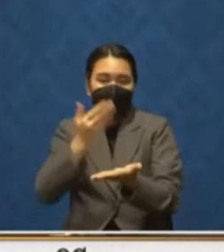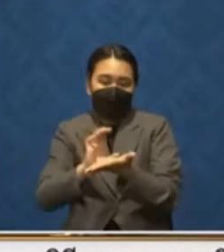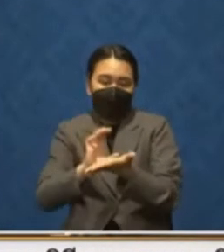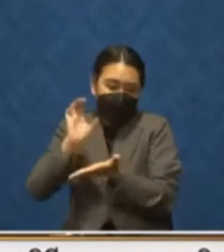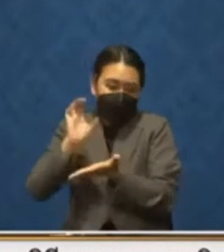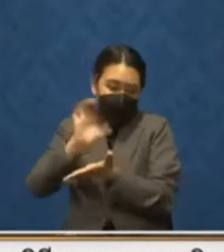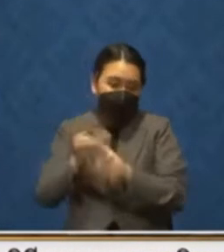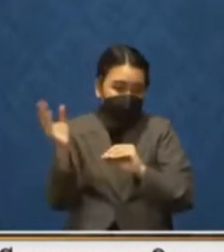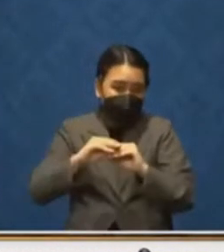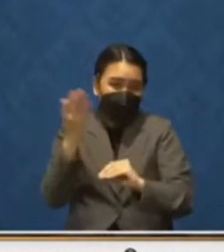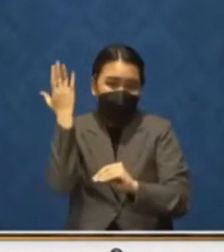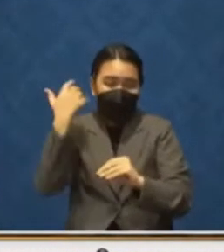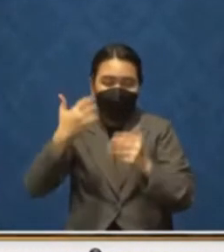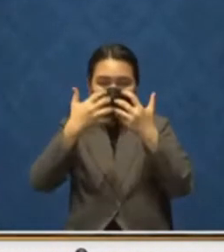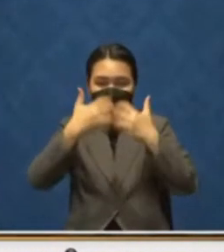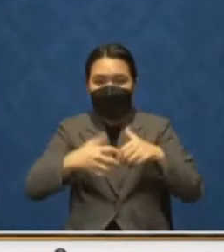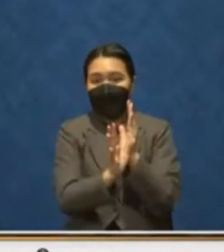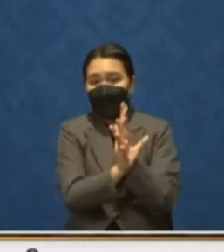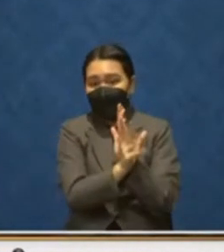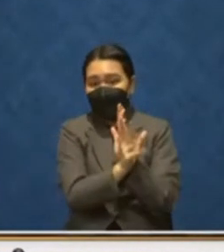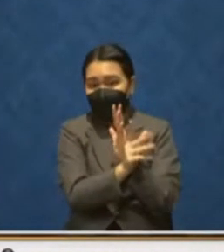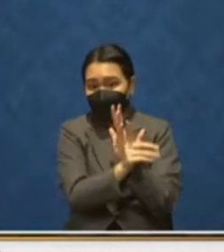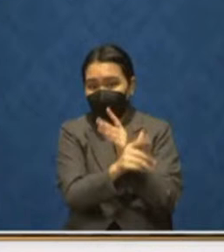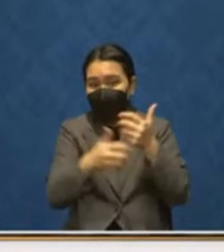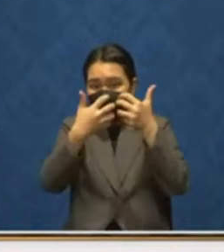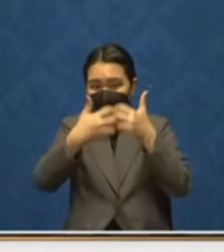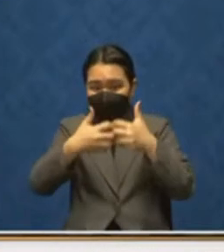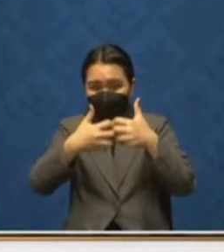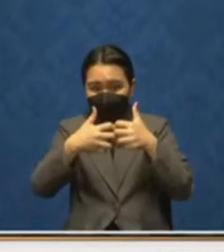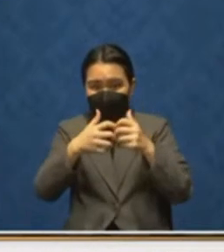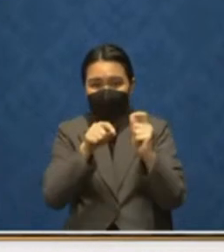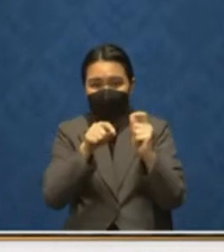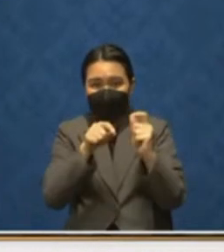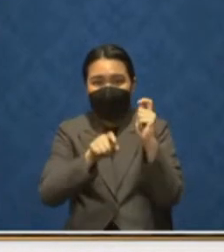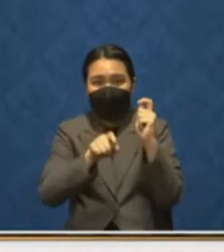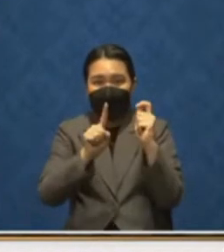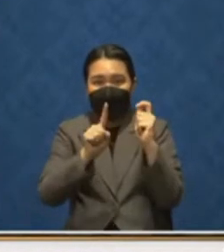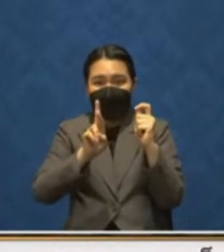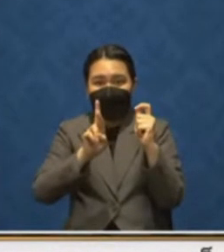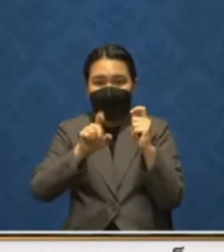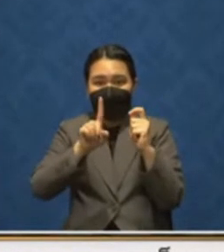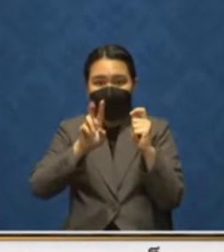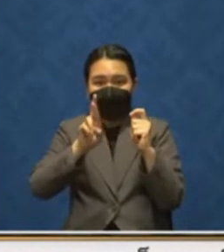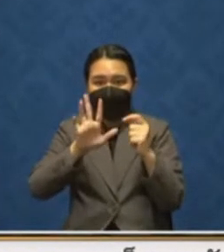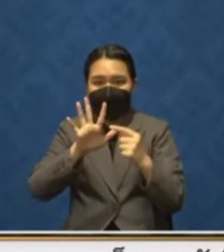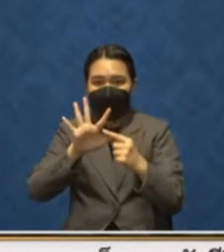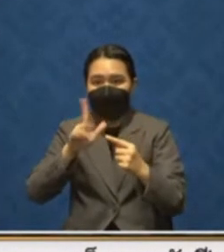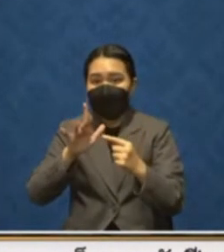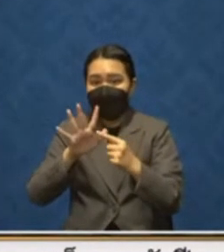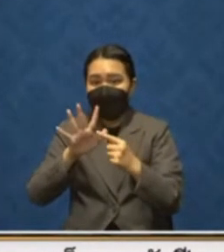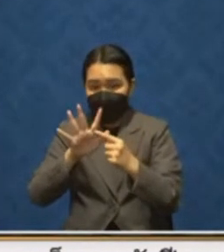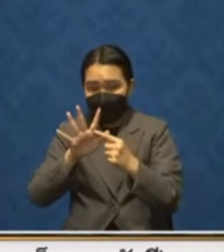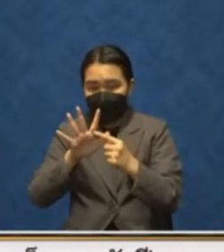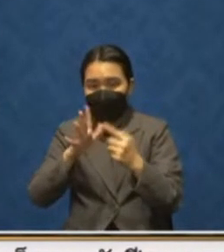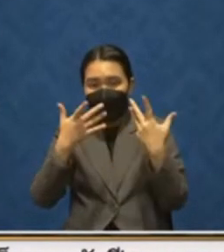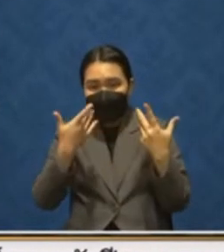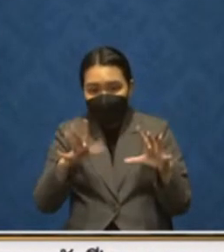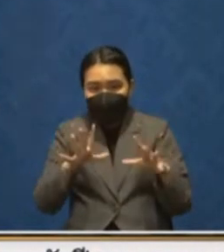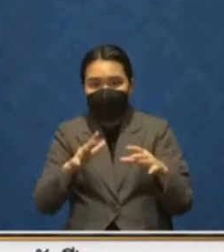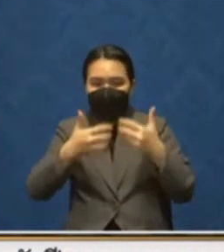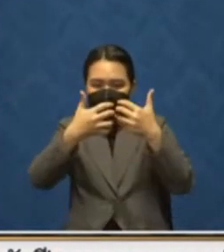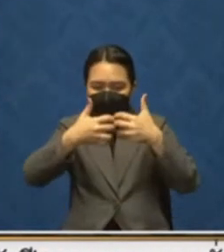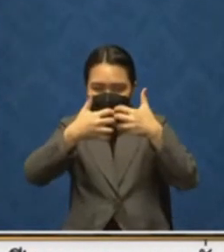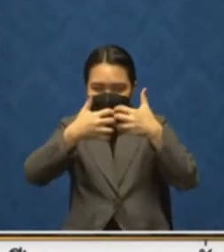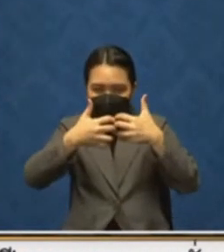งานกลั่นที่แหลมฉบังเนี่ยศรีราชาเนี่ยนะครับเนี้ยมีกำลังการผลิตอยู่ประมาณ